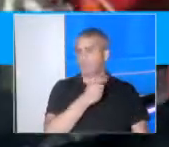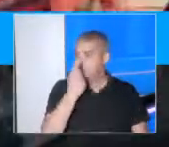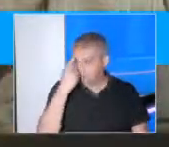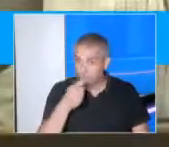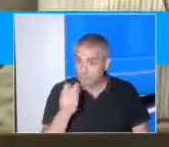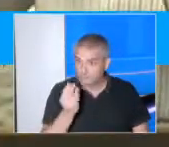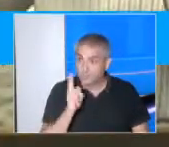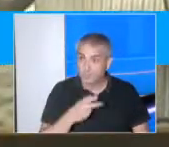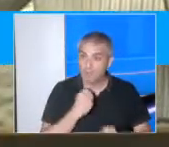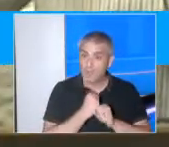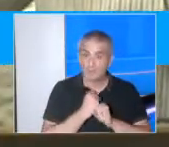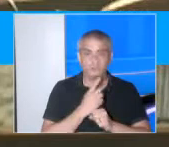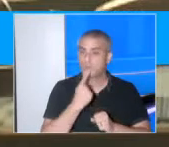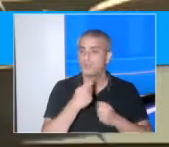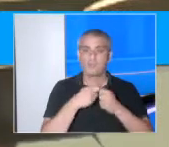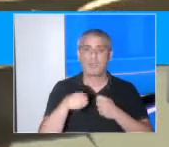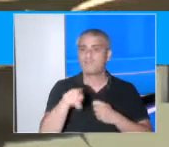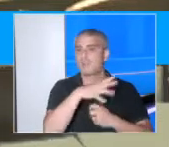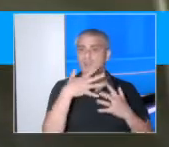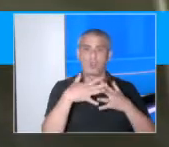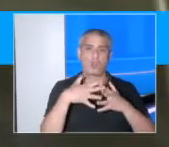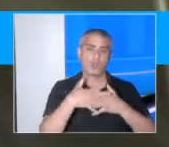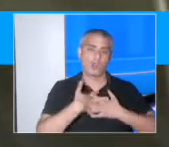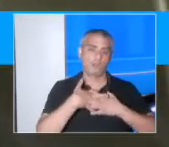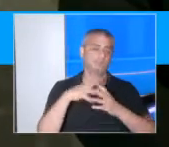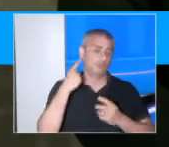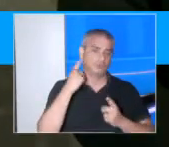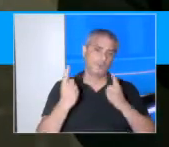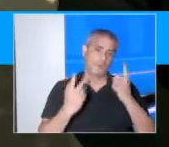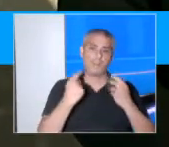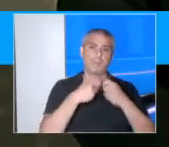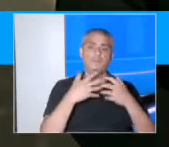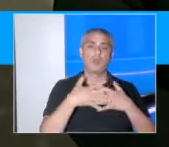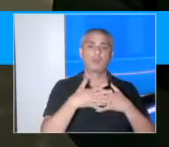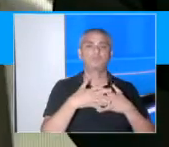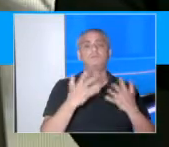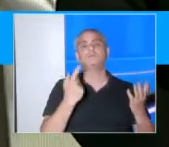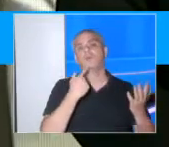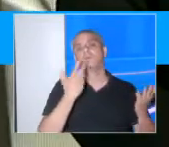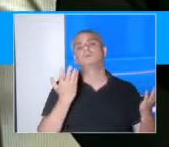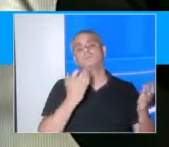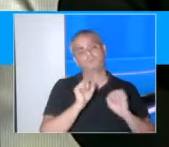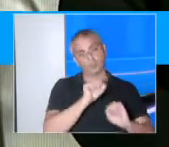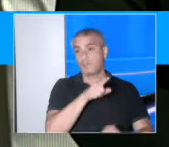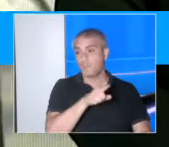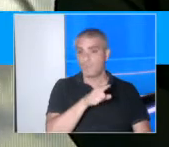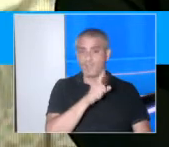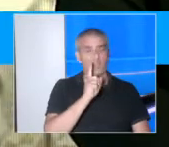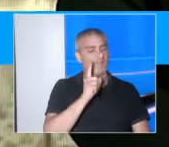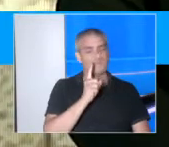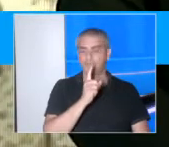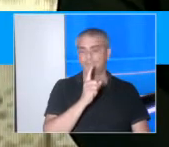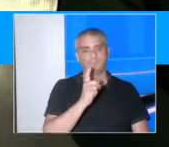שזה משהו אפשרי? מה אומרים לכם חברי הקואליציה? כי אנחנו שומעים כמה חברי קואליציה שמה שנקרא הולכים לימינכם, אבל